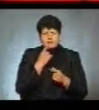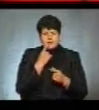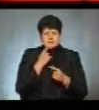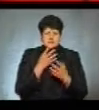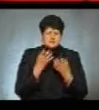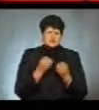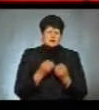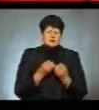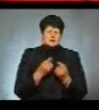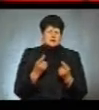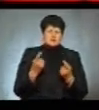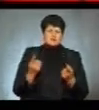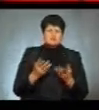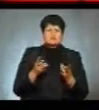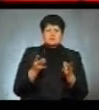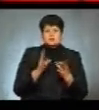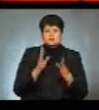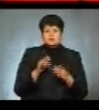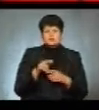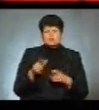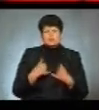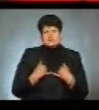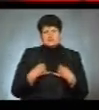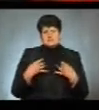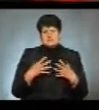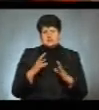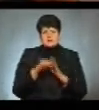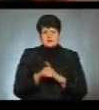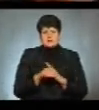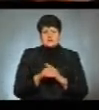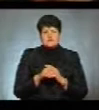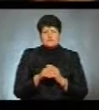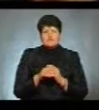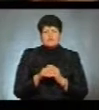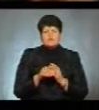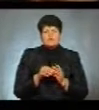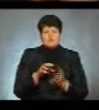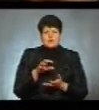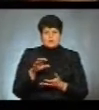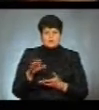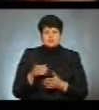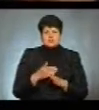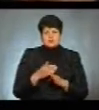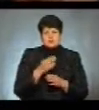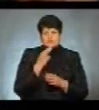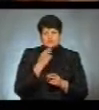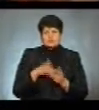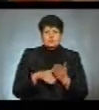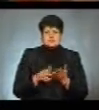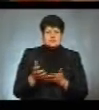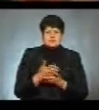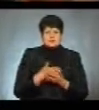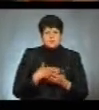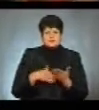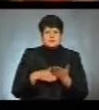які людям будуть потрібні на свята, щоб покласти в кошик. Частину продуктів для цього кошика нам допомогли зібрати наші